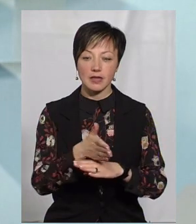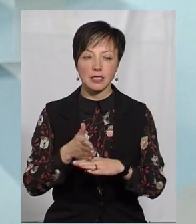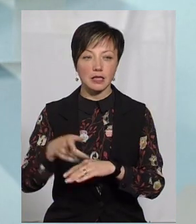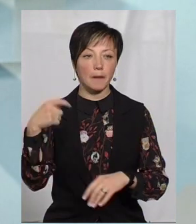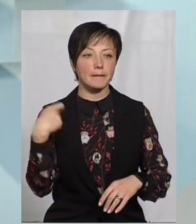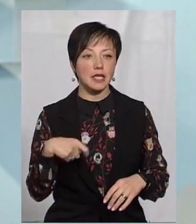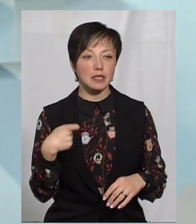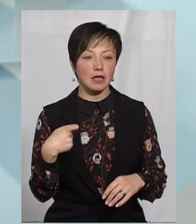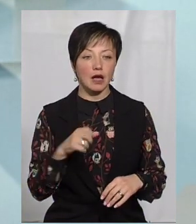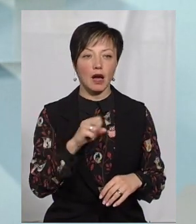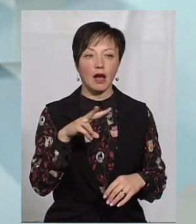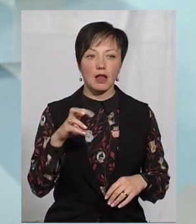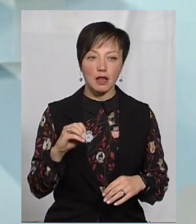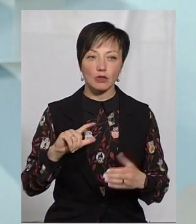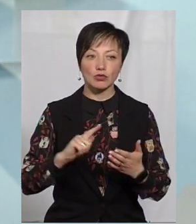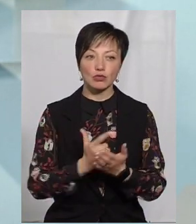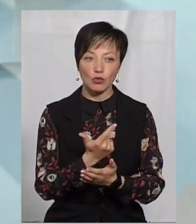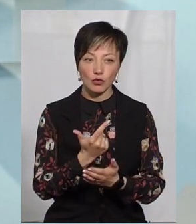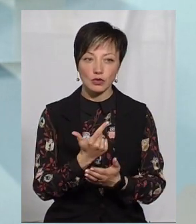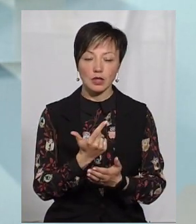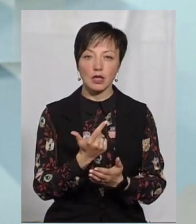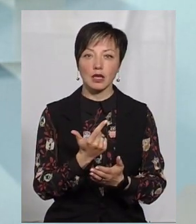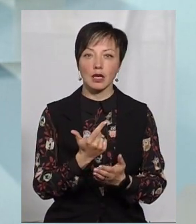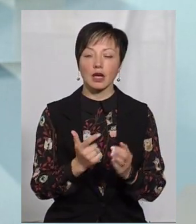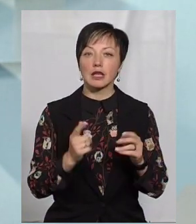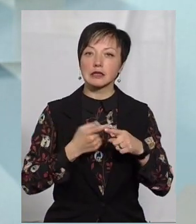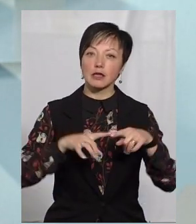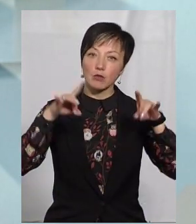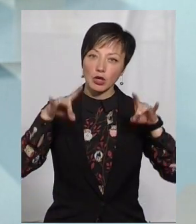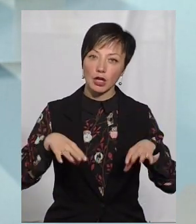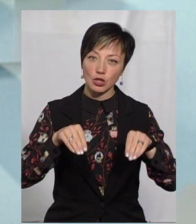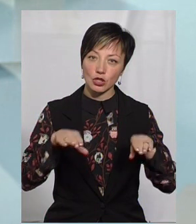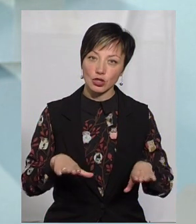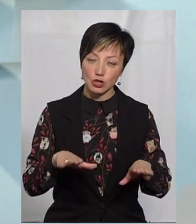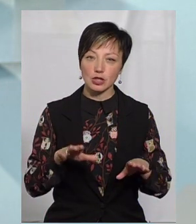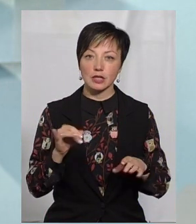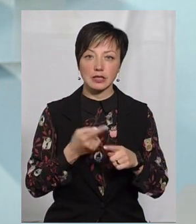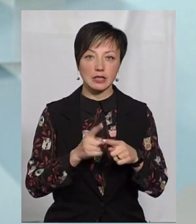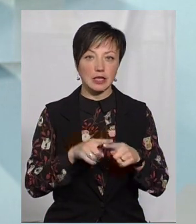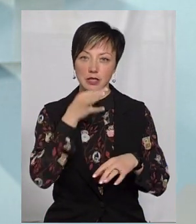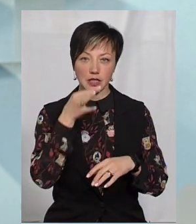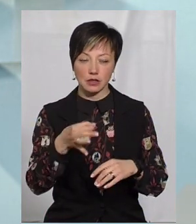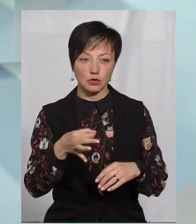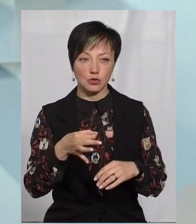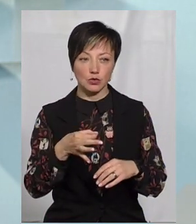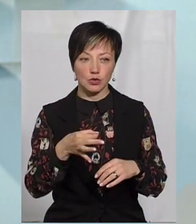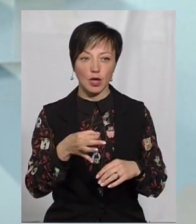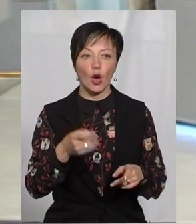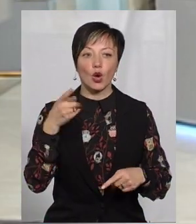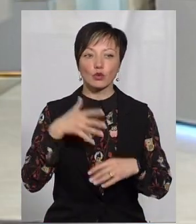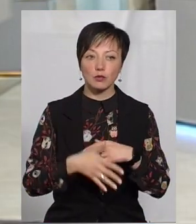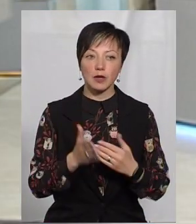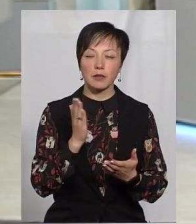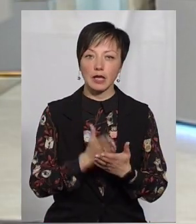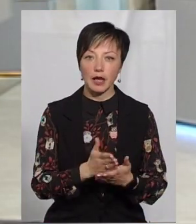президентів. Але, ну, тут знову ж таки, наскільки це спонтанне рішення, чи це заплановане, просто не сказане. Тут ми розуміємо,